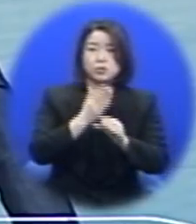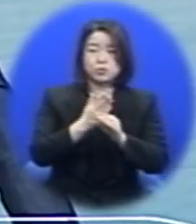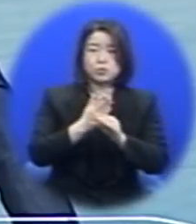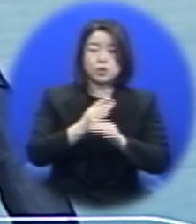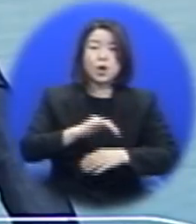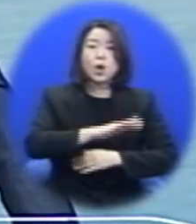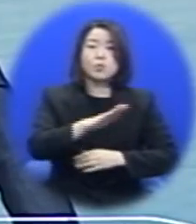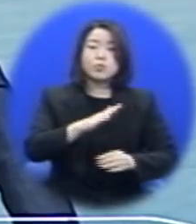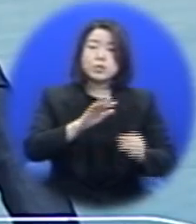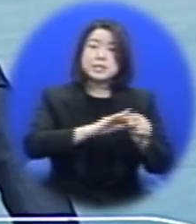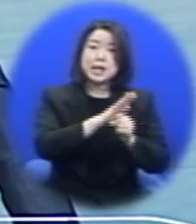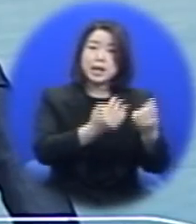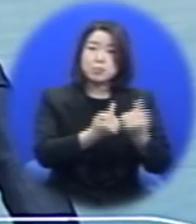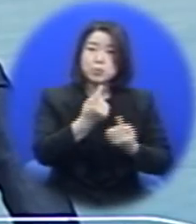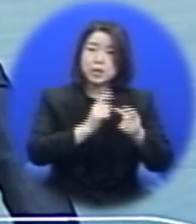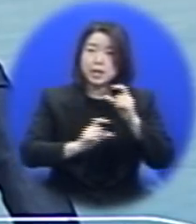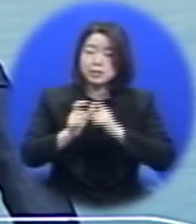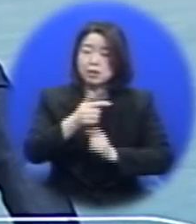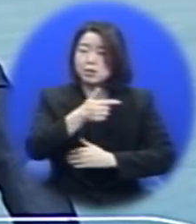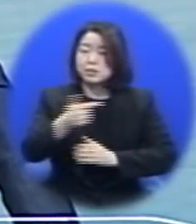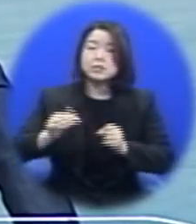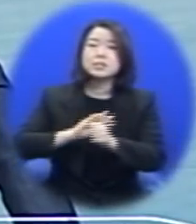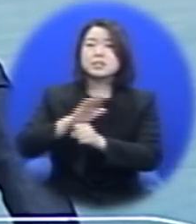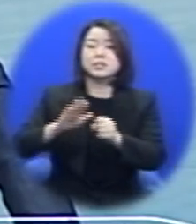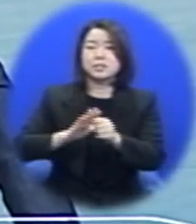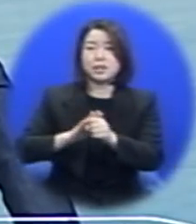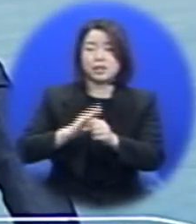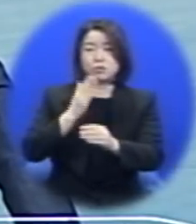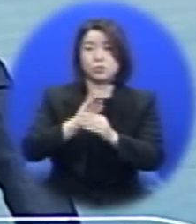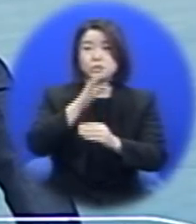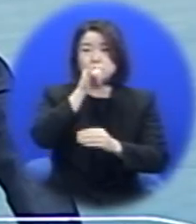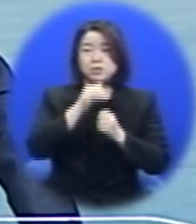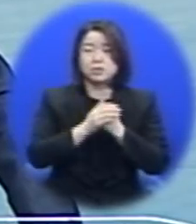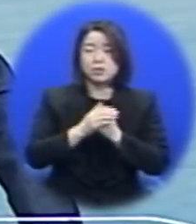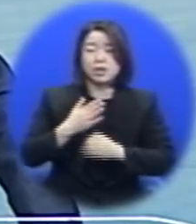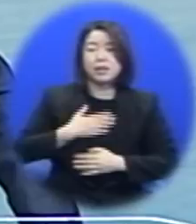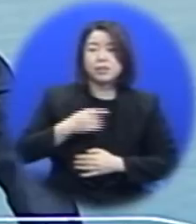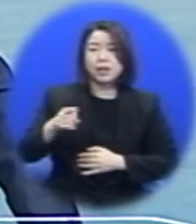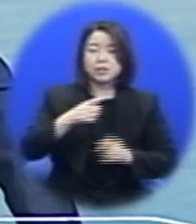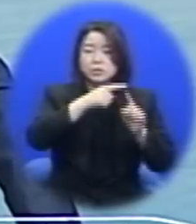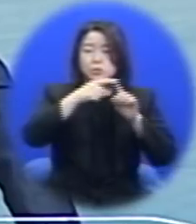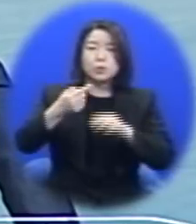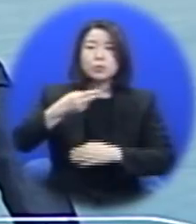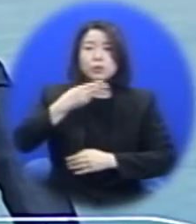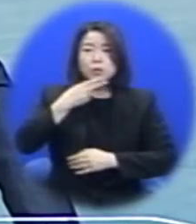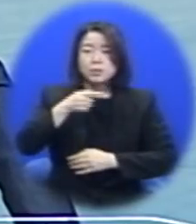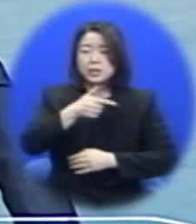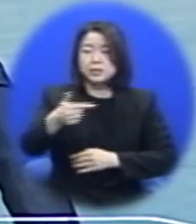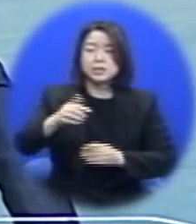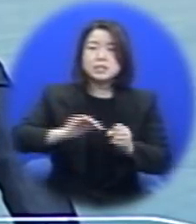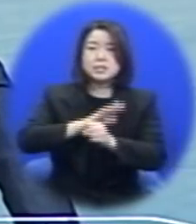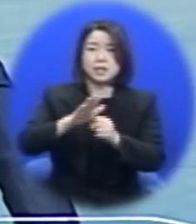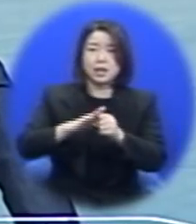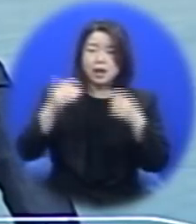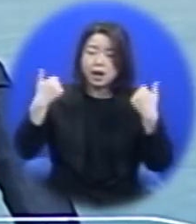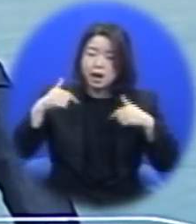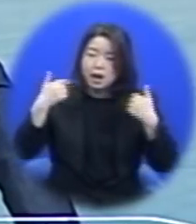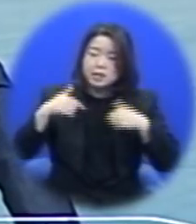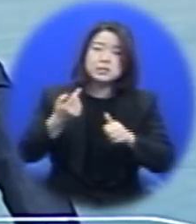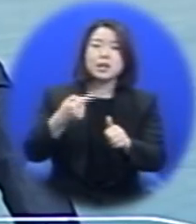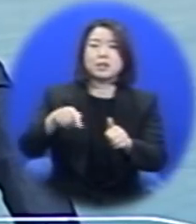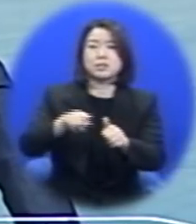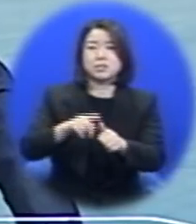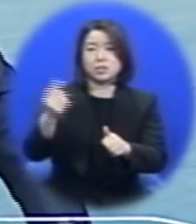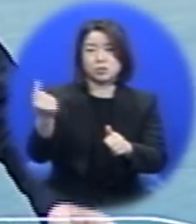사랑이 함께하고 있었다. 난 그 큰 사랑, 그 조건 없는 사랑을 언제나 의지해 오지